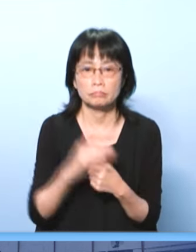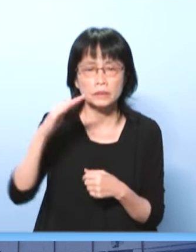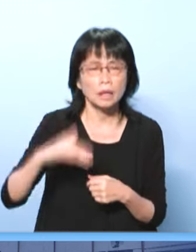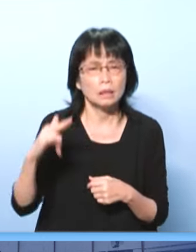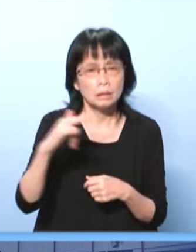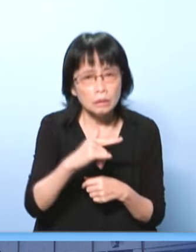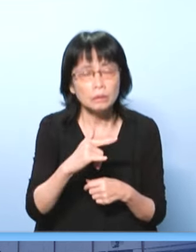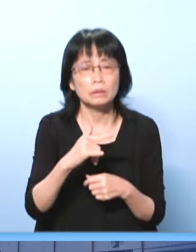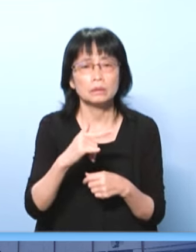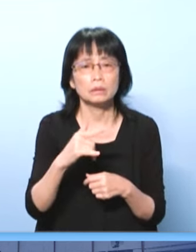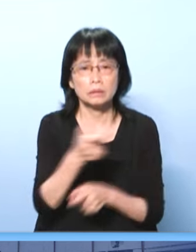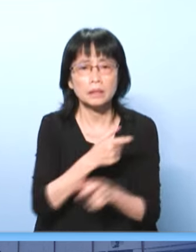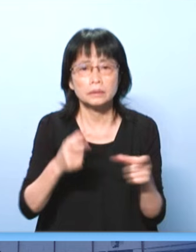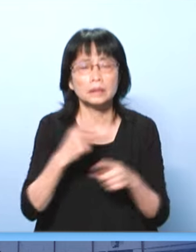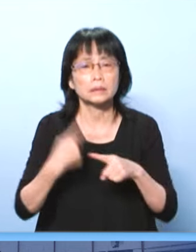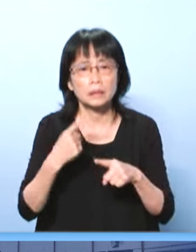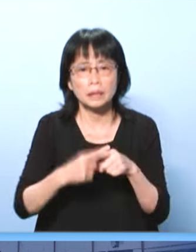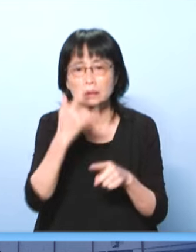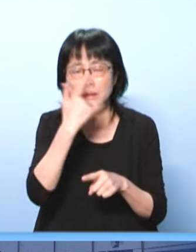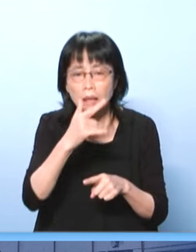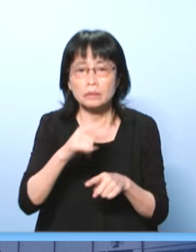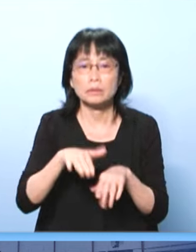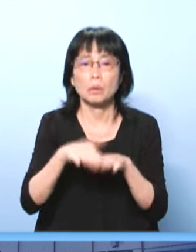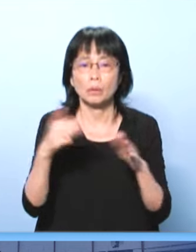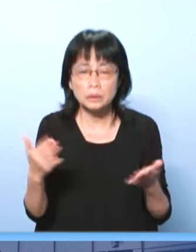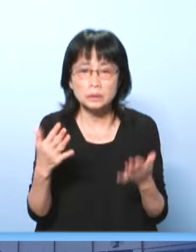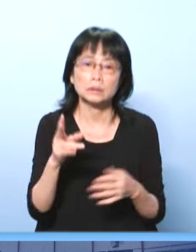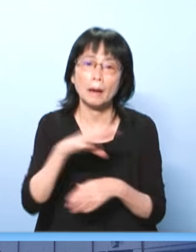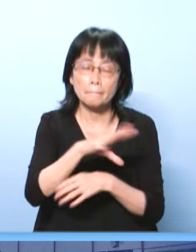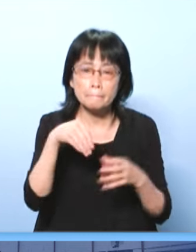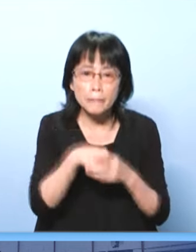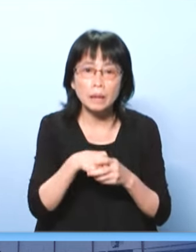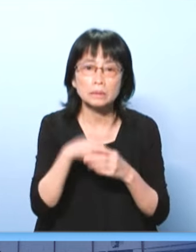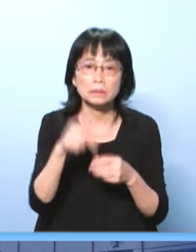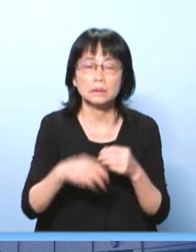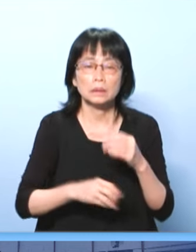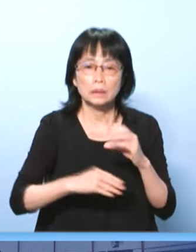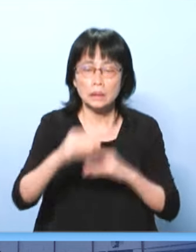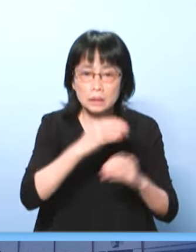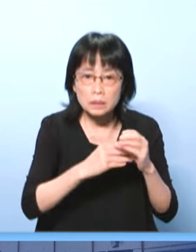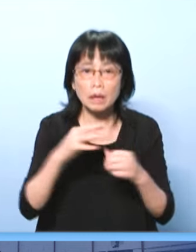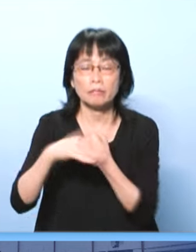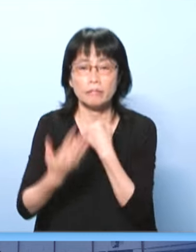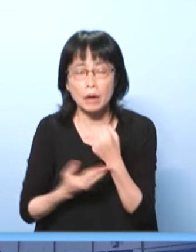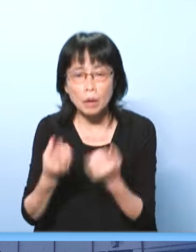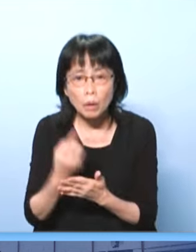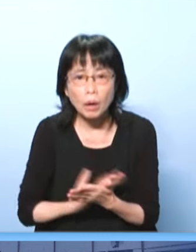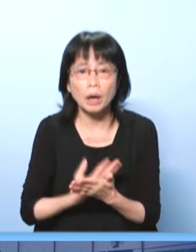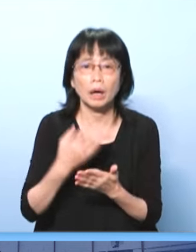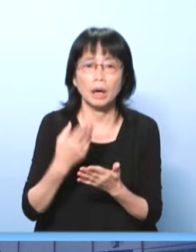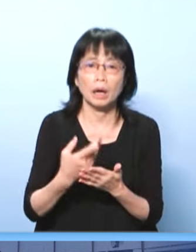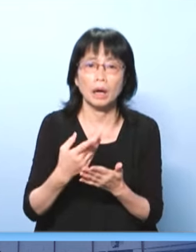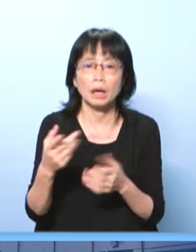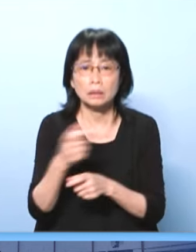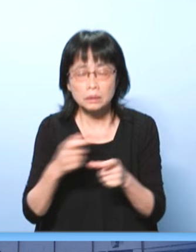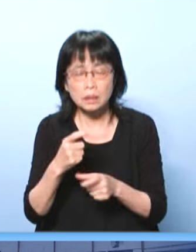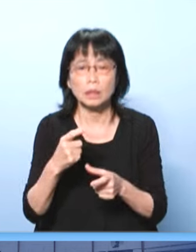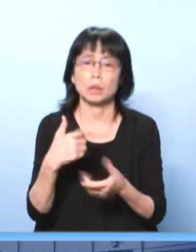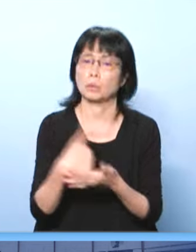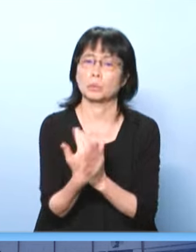興機遇啦，亦都涉及包括運輸物流啊、航空管理、基礎建設同埋法律配套等各方面嘅政策同措施